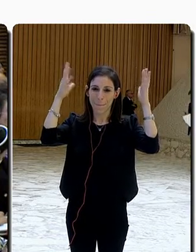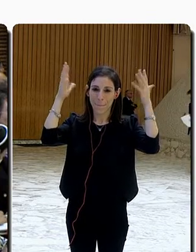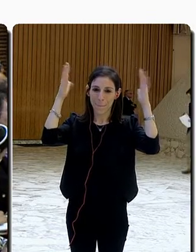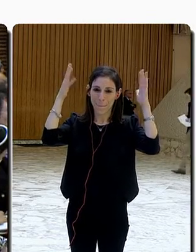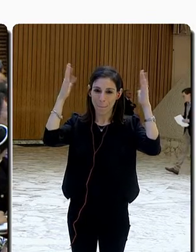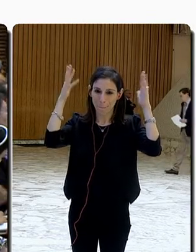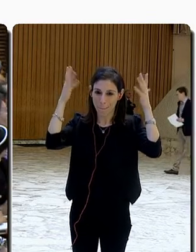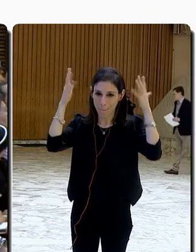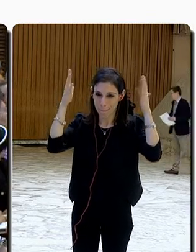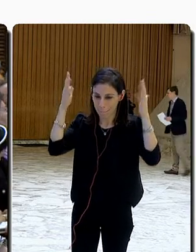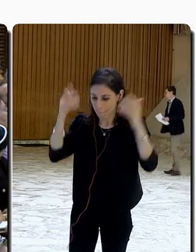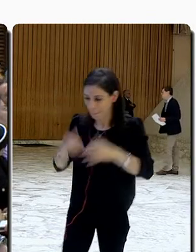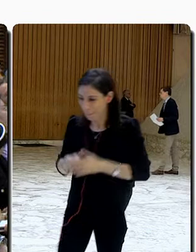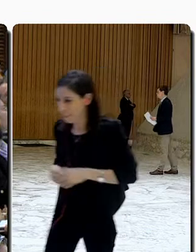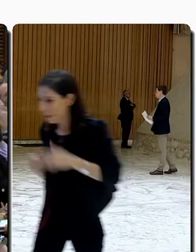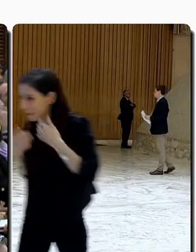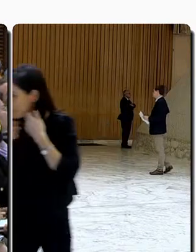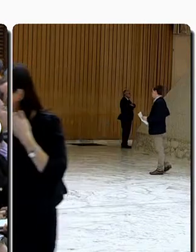Grazie, bravissimo.